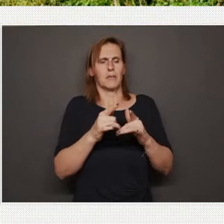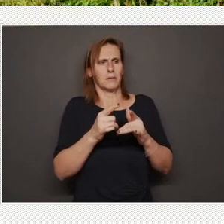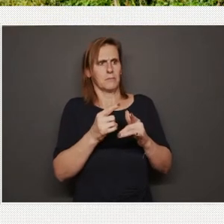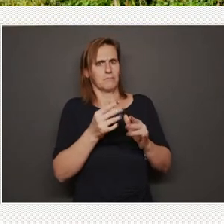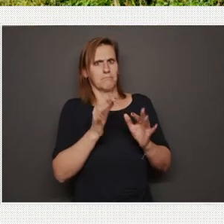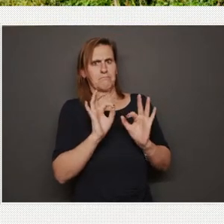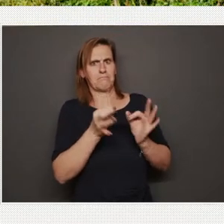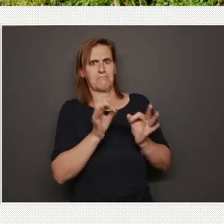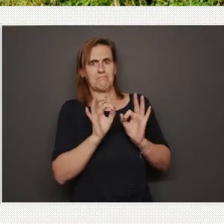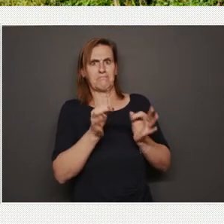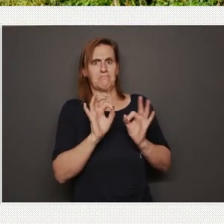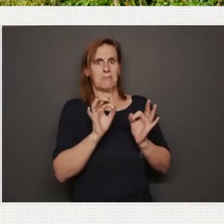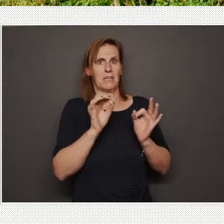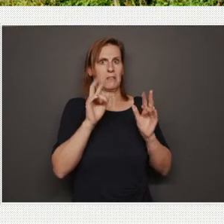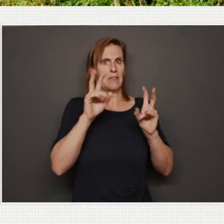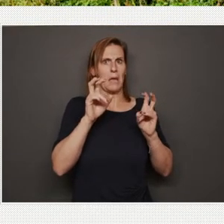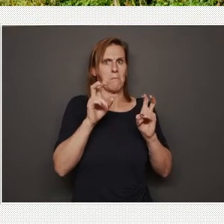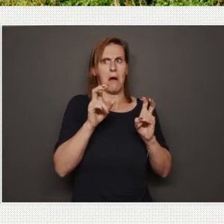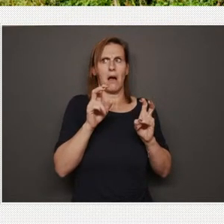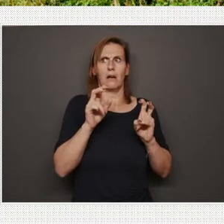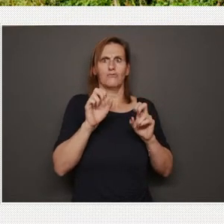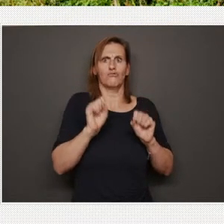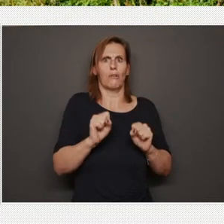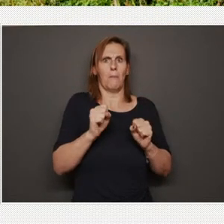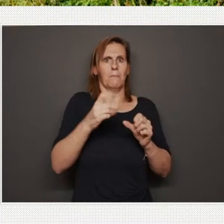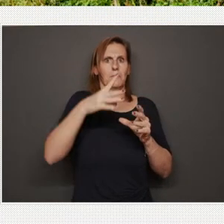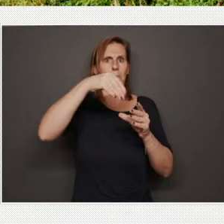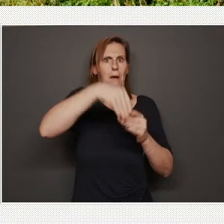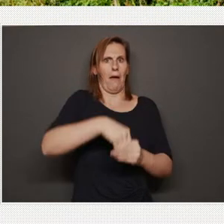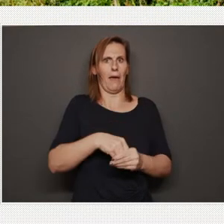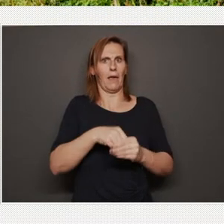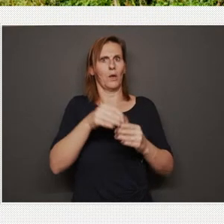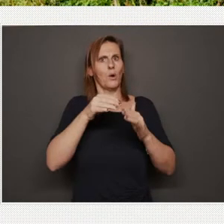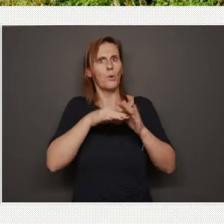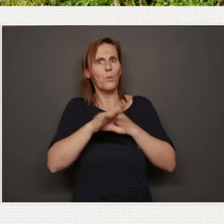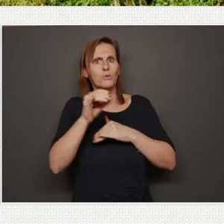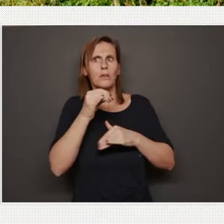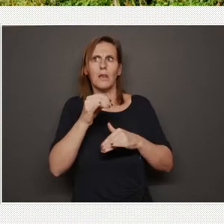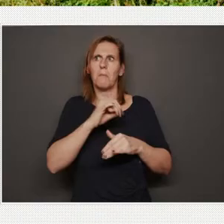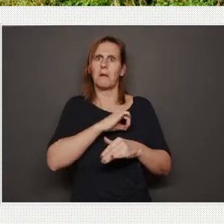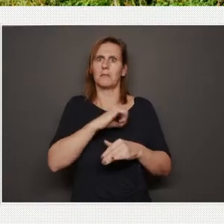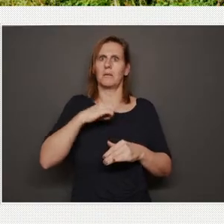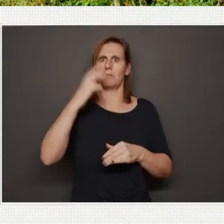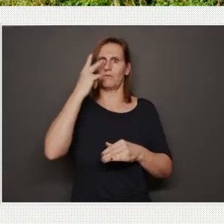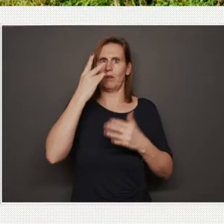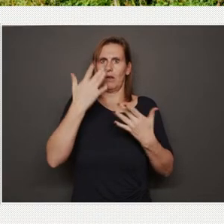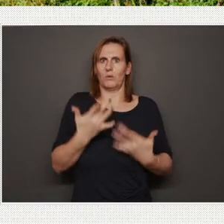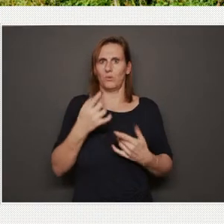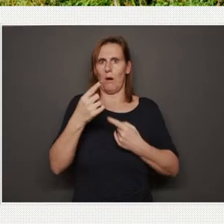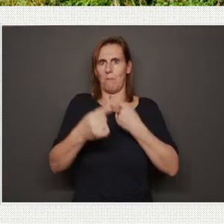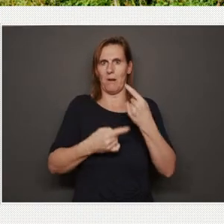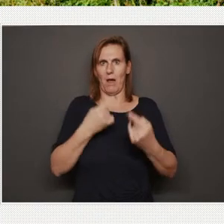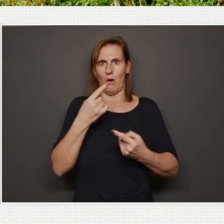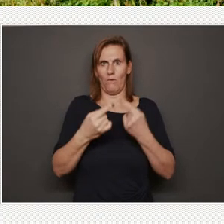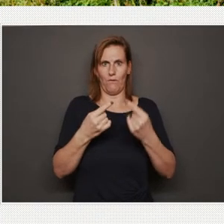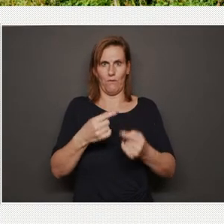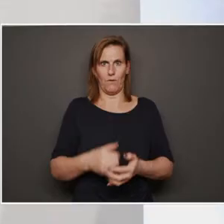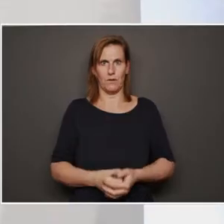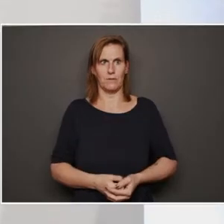betrachtet, sondern sind immer fixer Bestandteil einer unternehmerischen Selbstverständlichkeit.